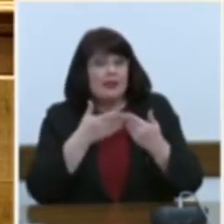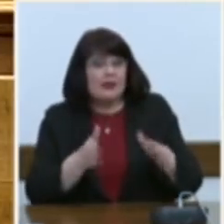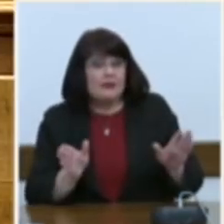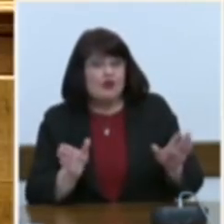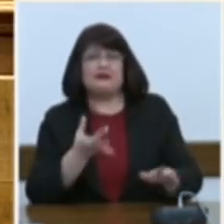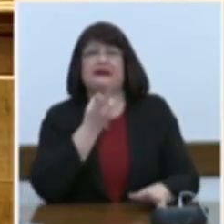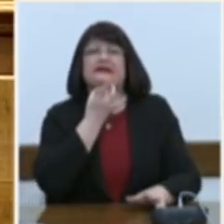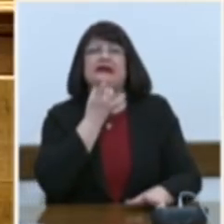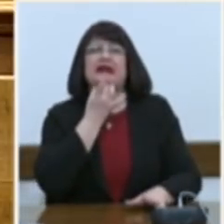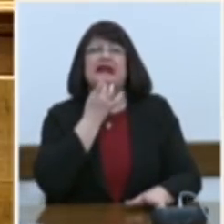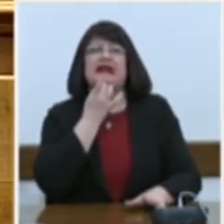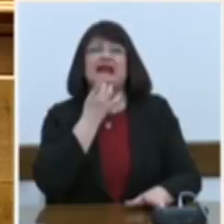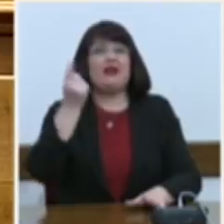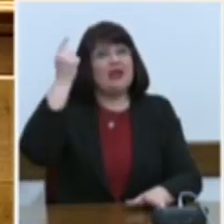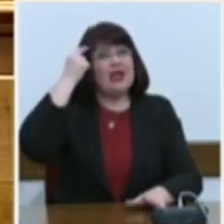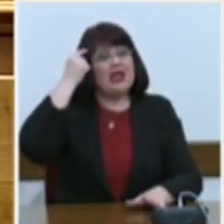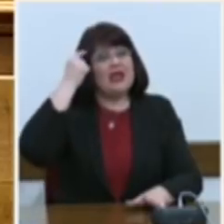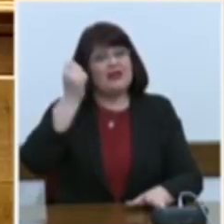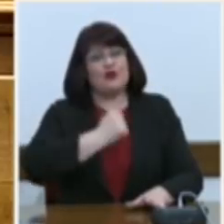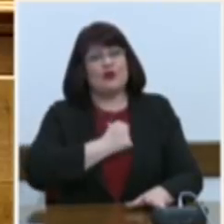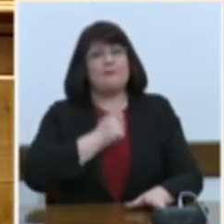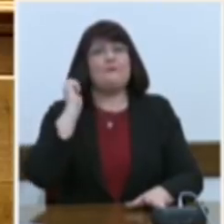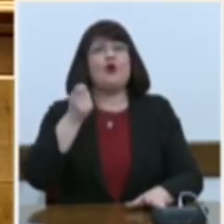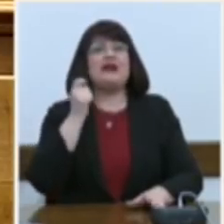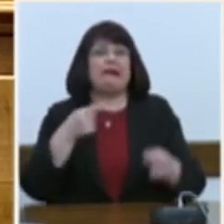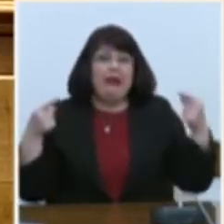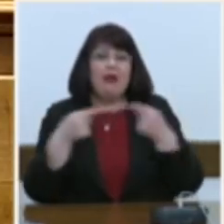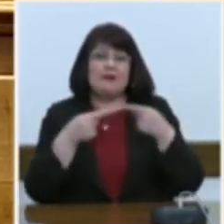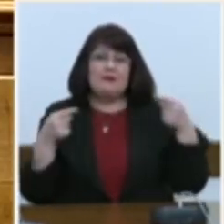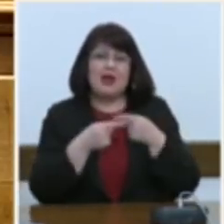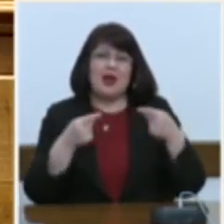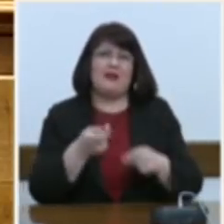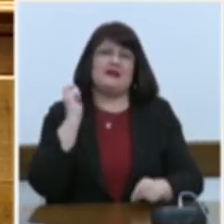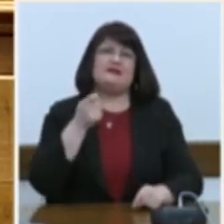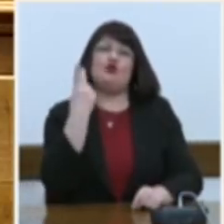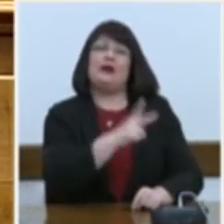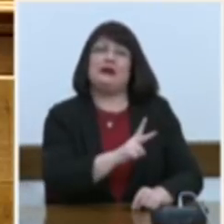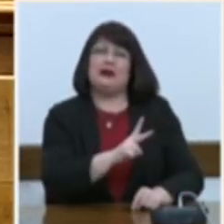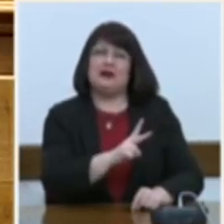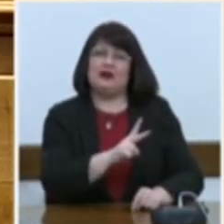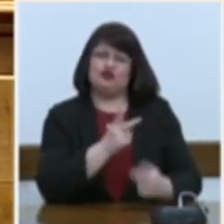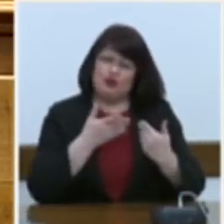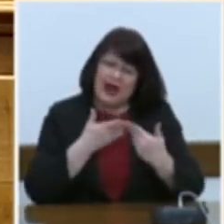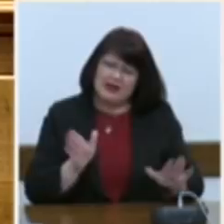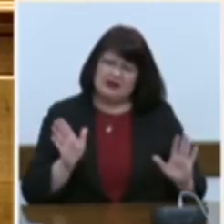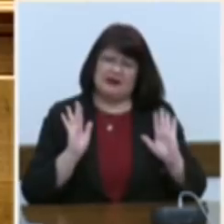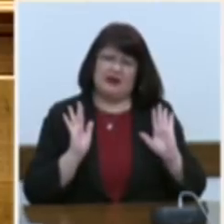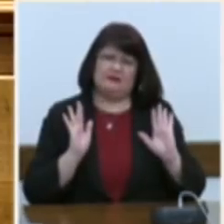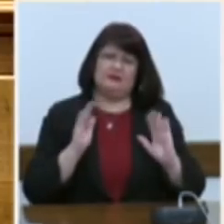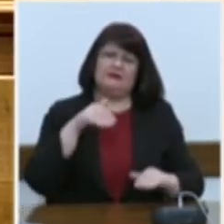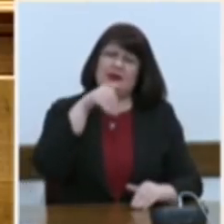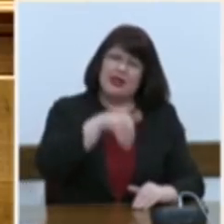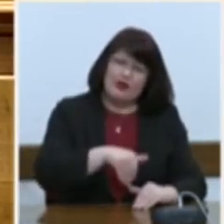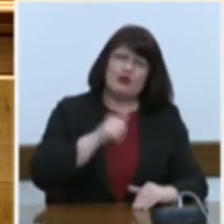σκληρή, ιδεολογική και πολιτική αντιπαράθεση με την πολιτική σας, και μέσα και κυρίως έξω από αυτή